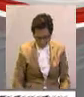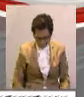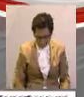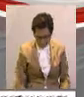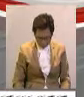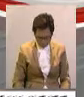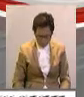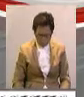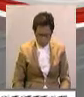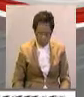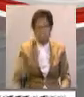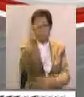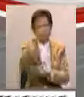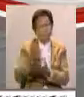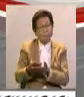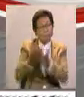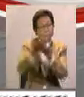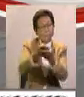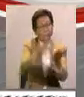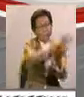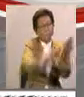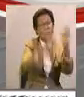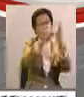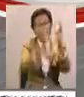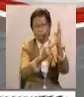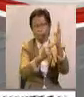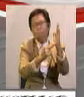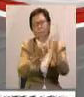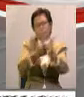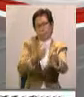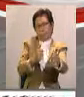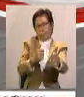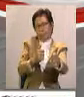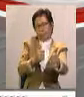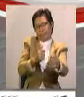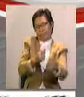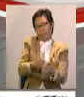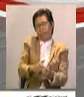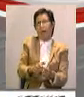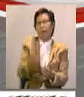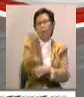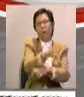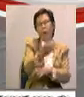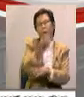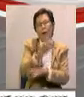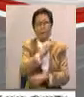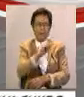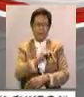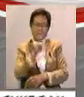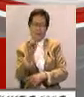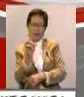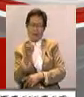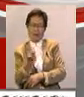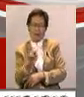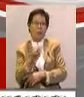Baik, sementara itu, kerajaan bercadang menggubal satu undang-undang untuk mengelak pembaziran makanan. Menurut Menteri Perdagangan Dalam Negeri dan Hal